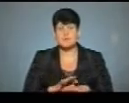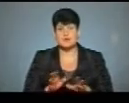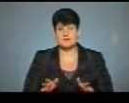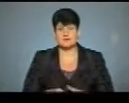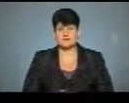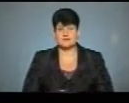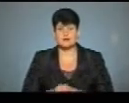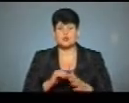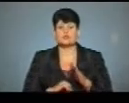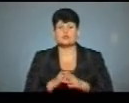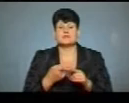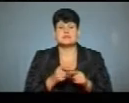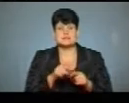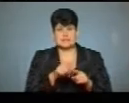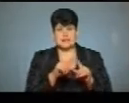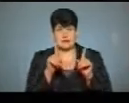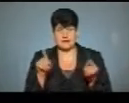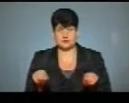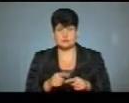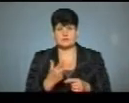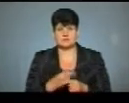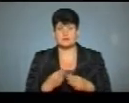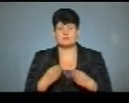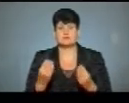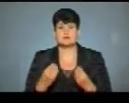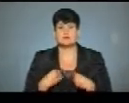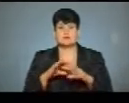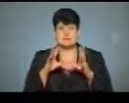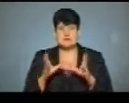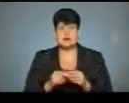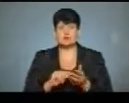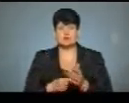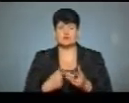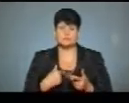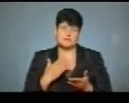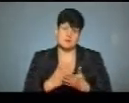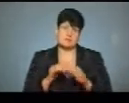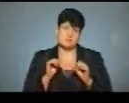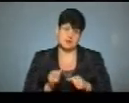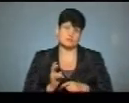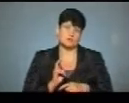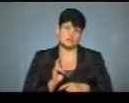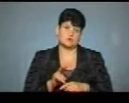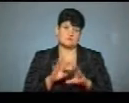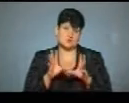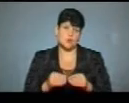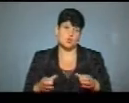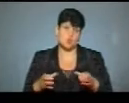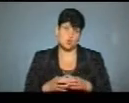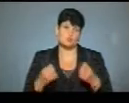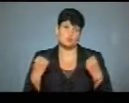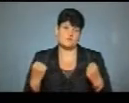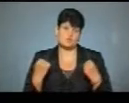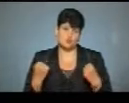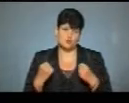На основі цієї карточки про щеплення нам видається загальна довідка про те, що ми маємо право відвідувати загальну групу по